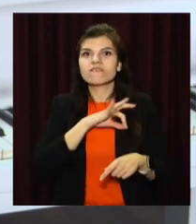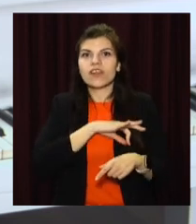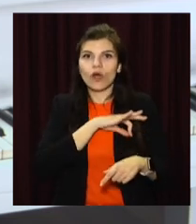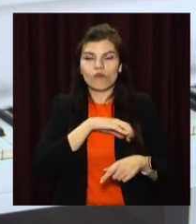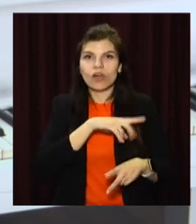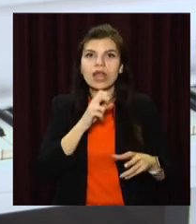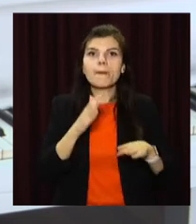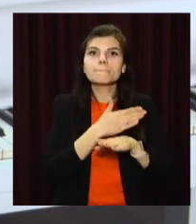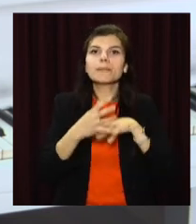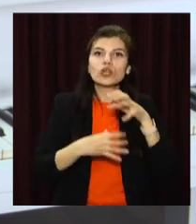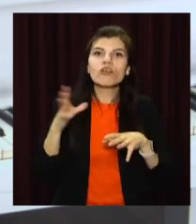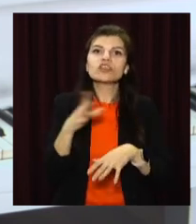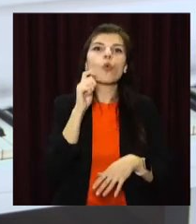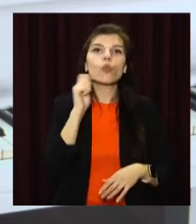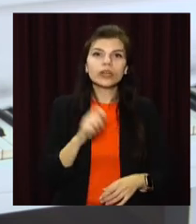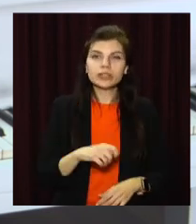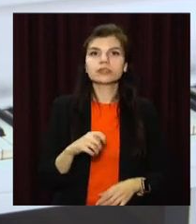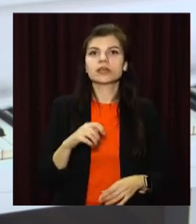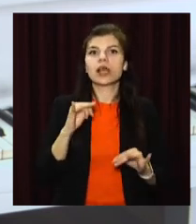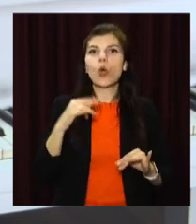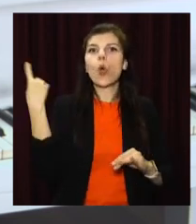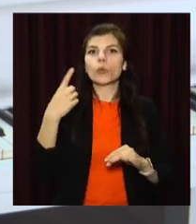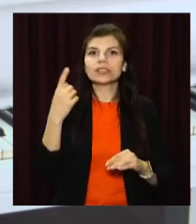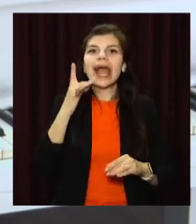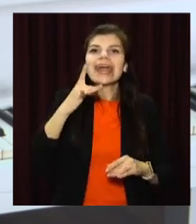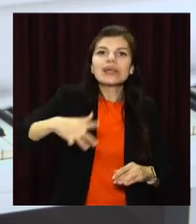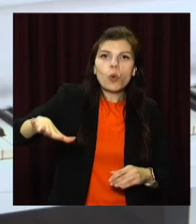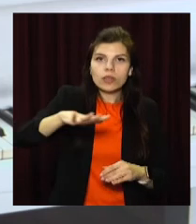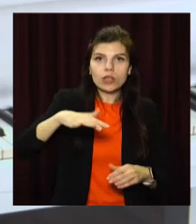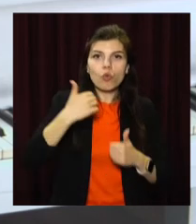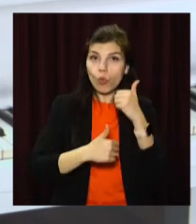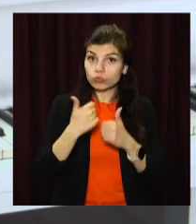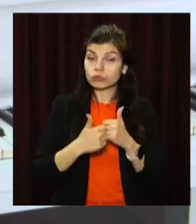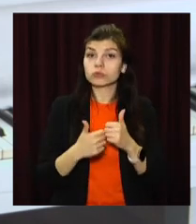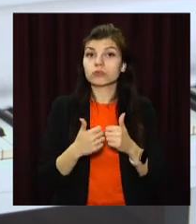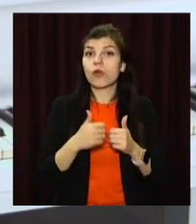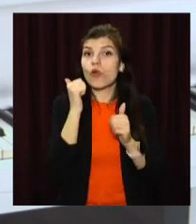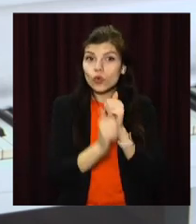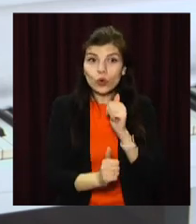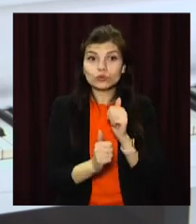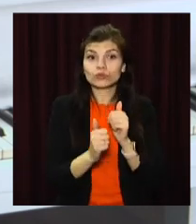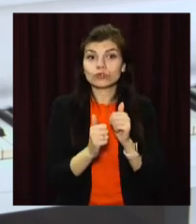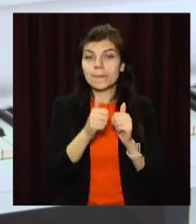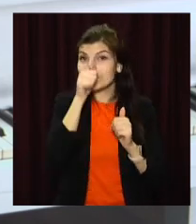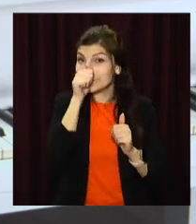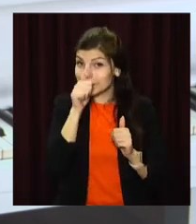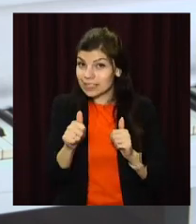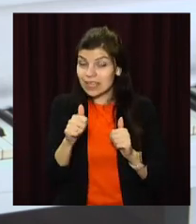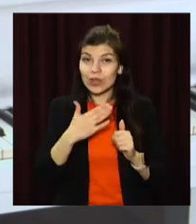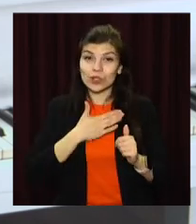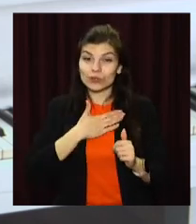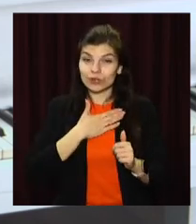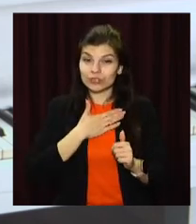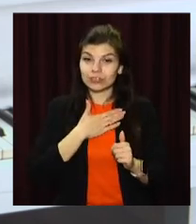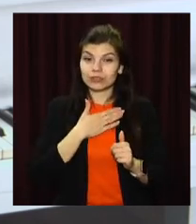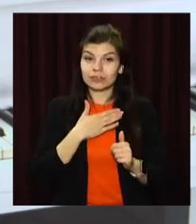вихованців на міжнародних, всеукраїнських та обласних регіональних конкурсах. Кожного місяця наші